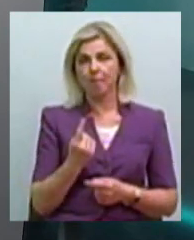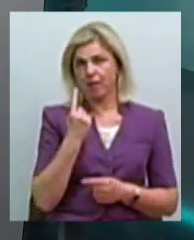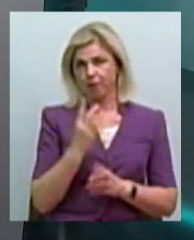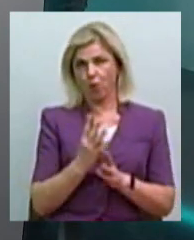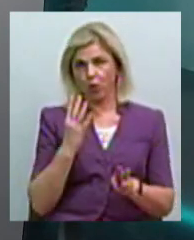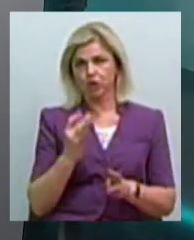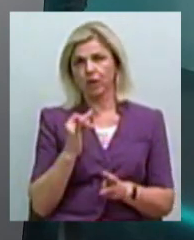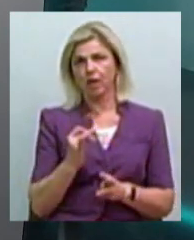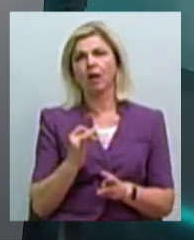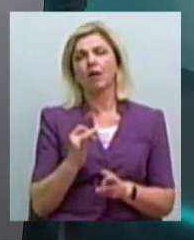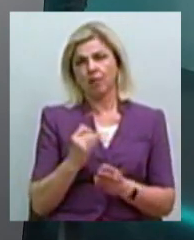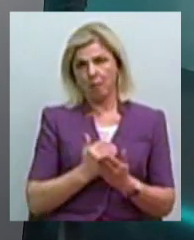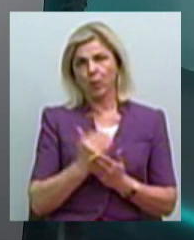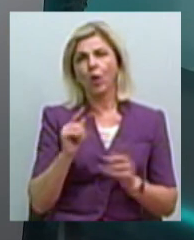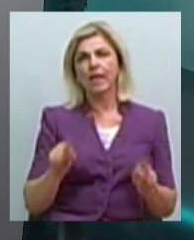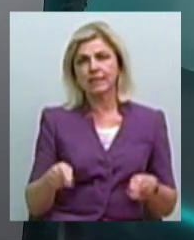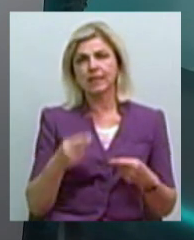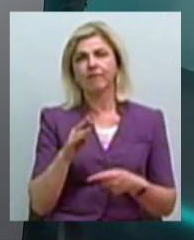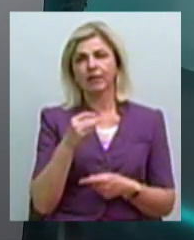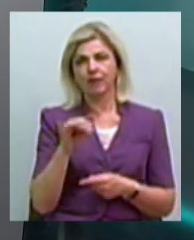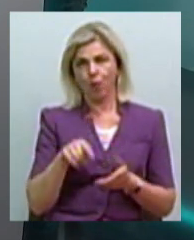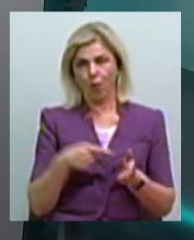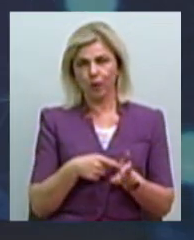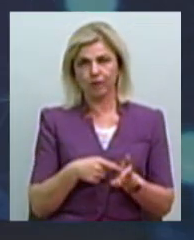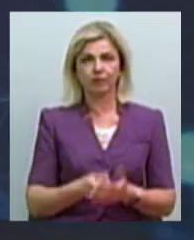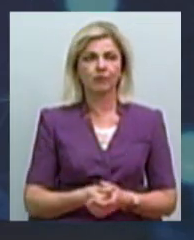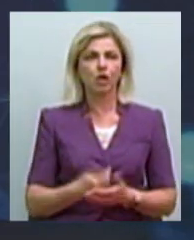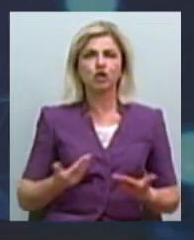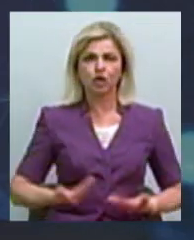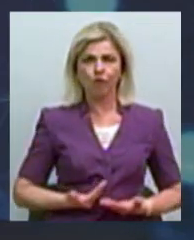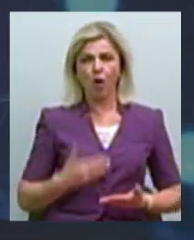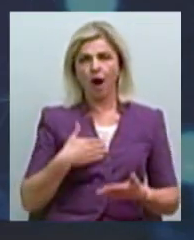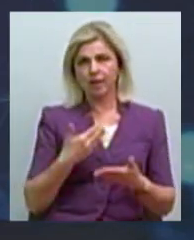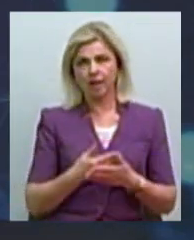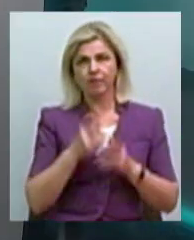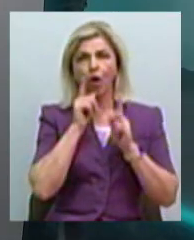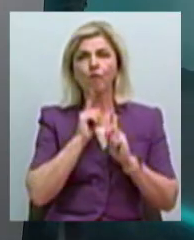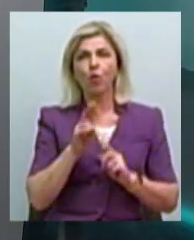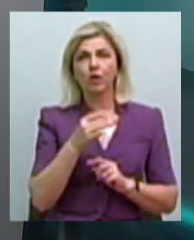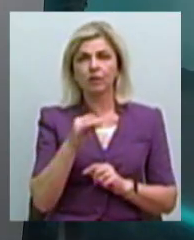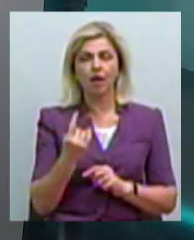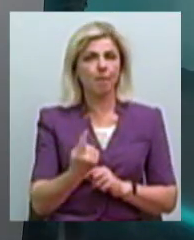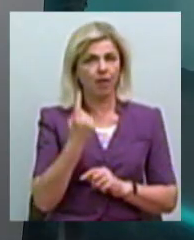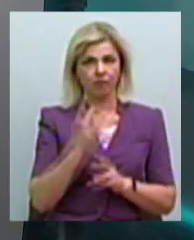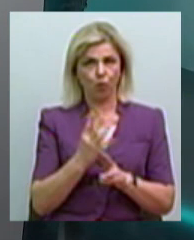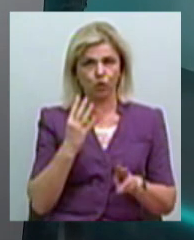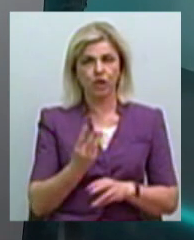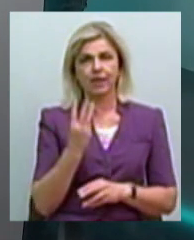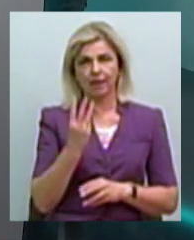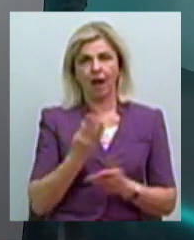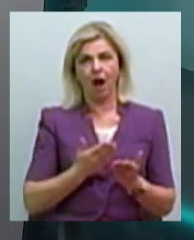современний і прогресивний город. От і все, потенціал живой, большой. Живой, активний, комфортний. В першу чергу от ці от три